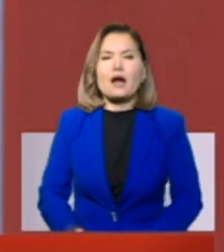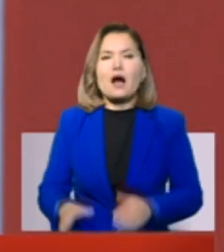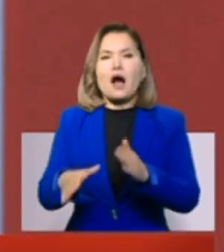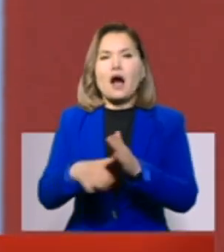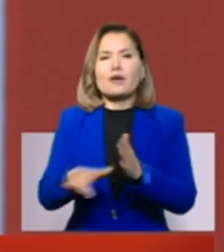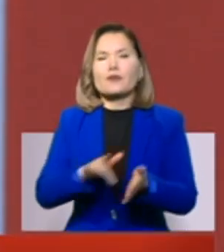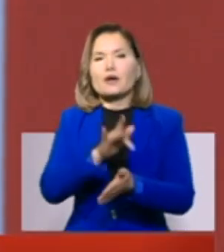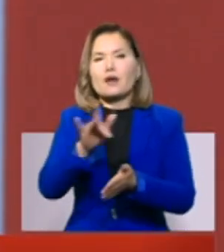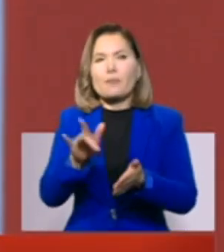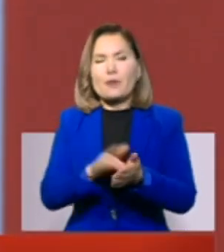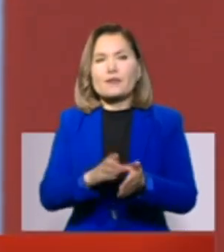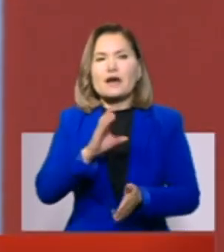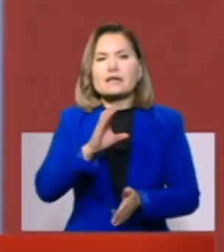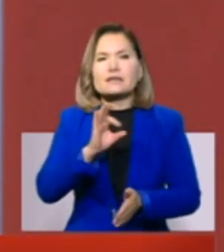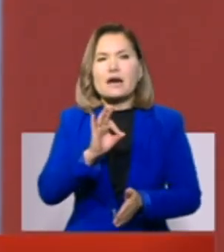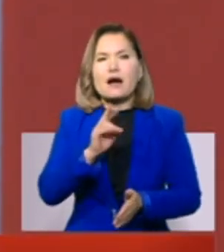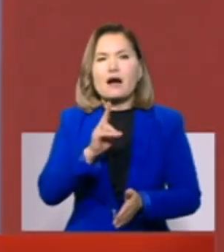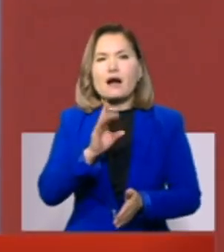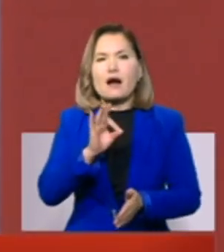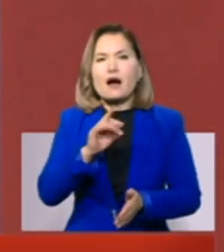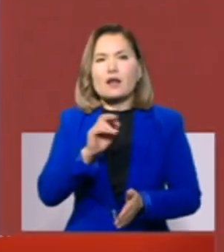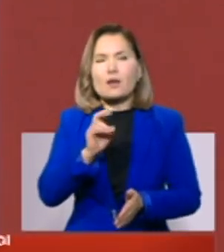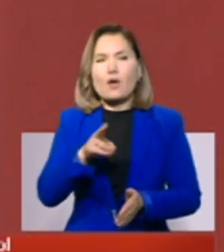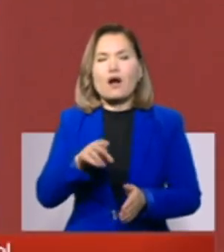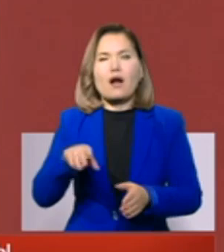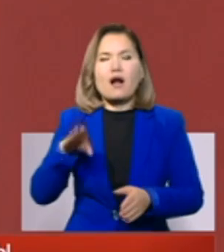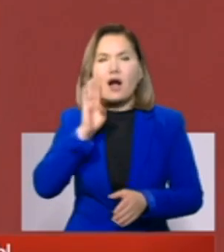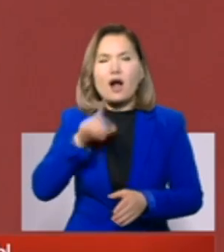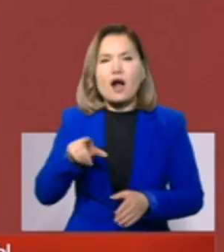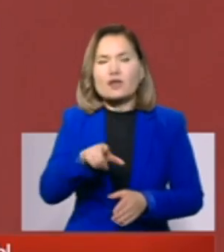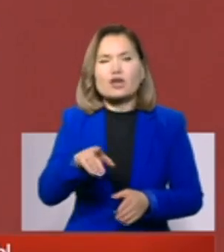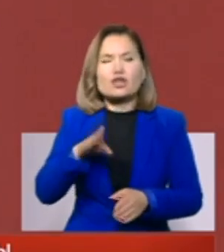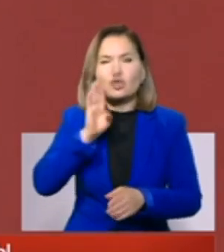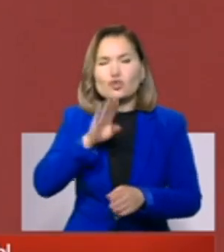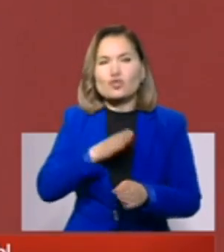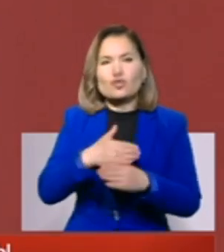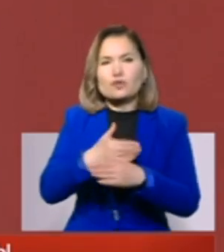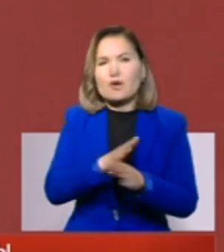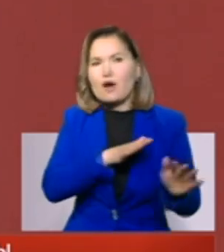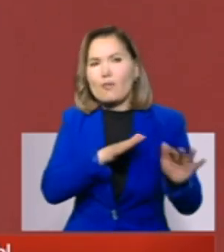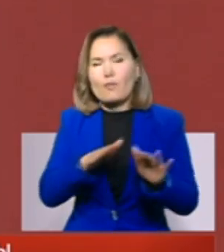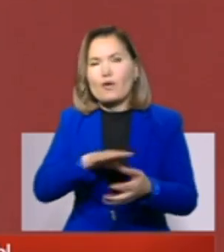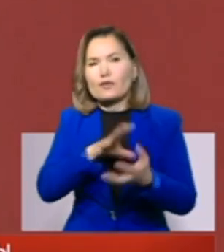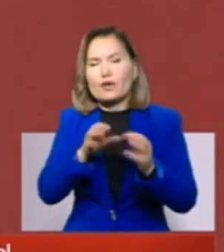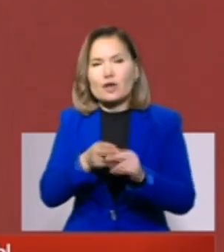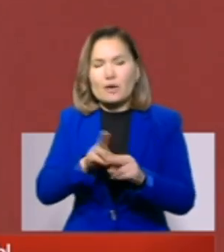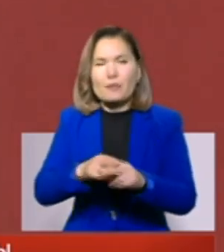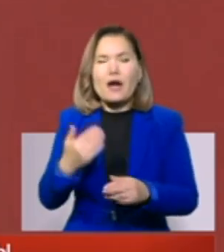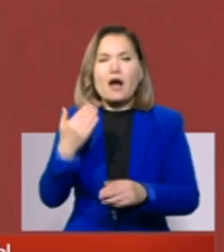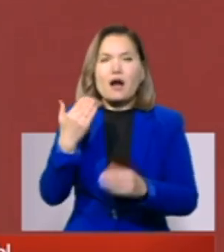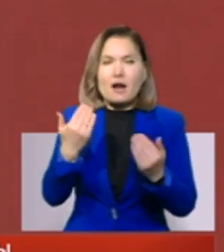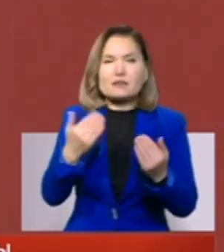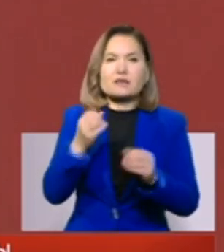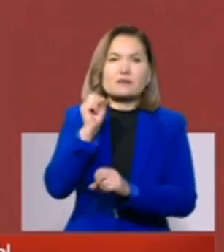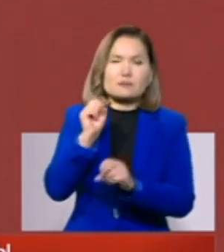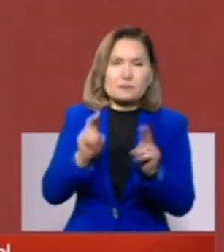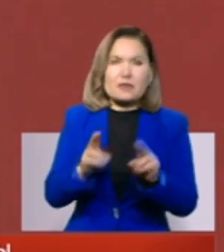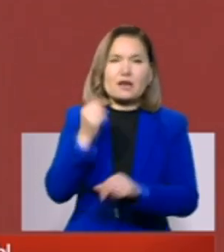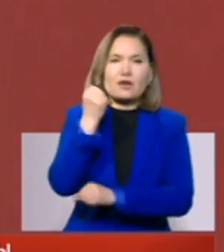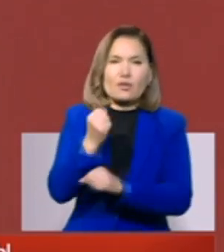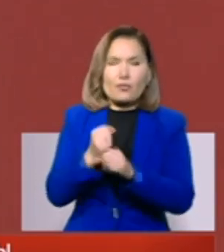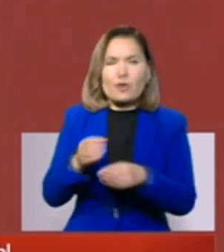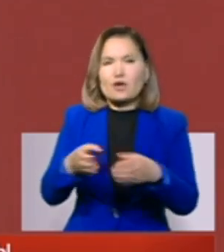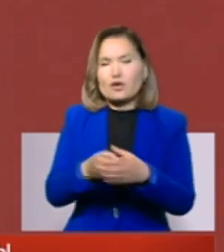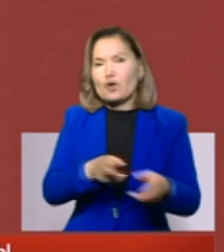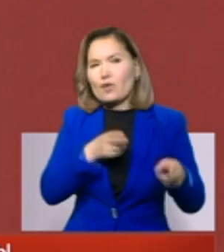Атырау қаласында Соколок каналын тасқын су бұзып кетті. Жауапты мамандар барлық күшті сол жаққа жұмылдырды. Тілшіміз